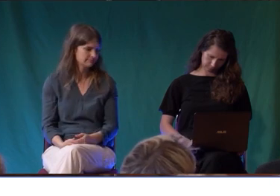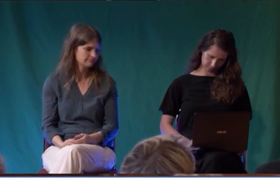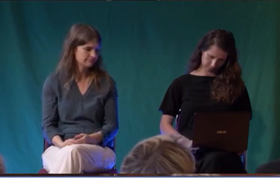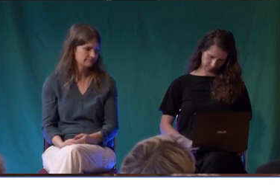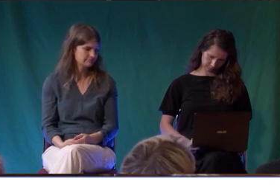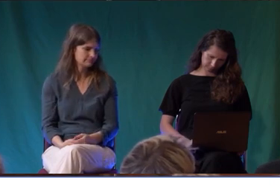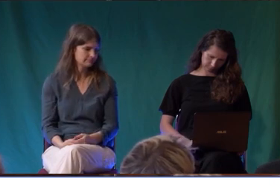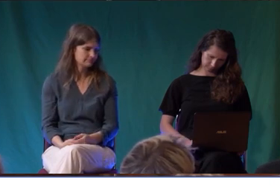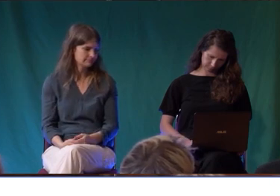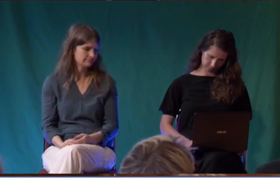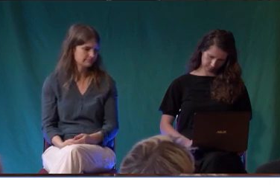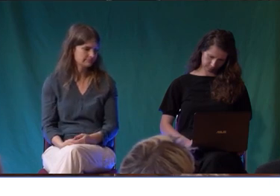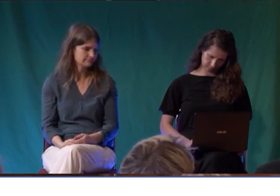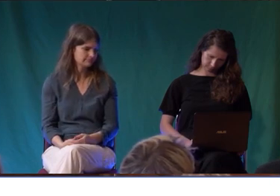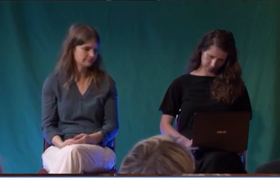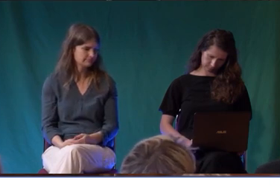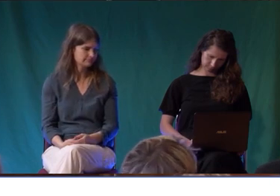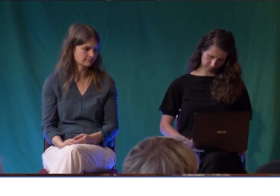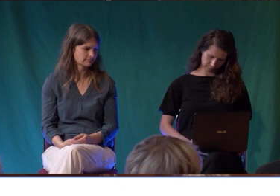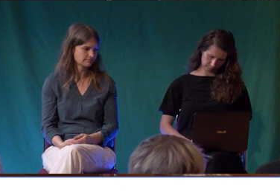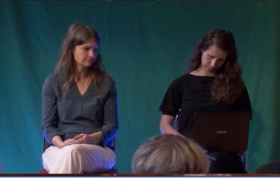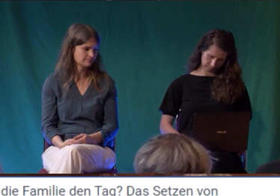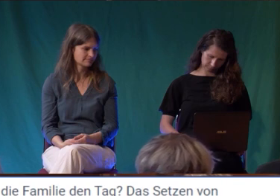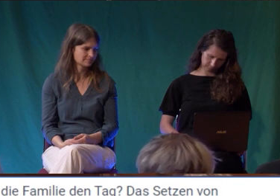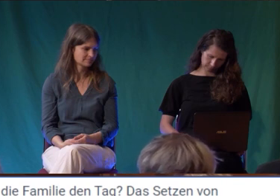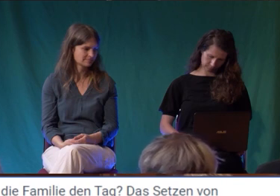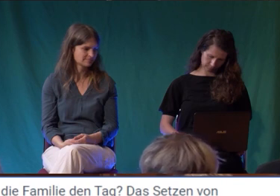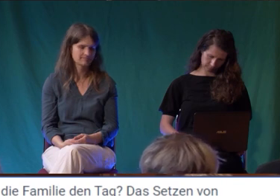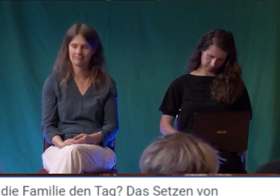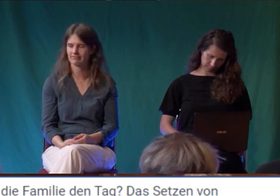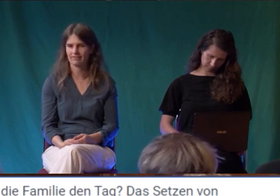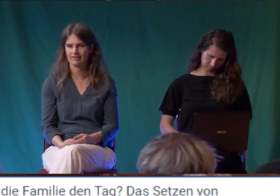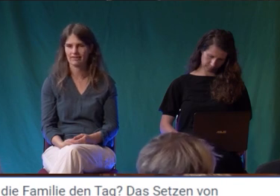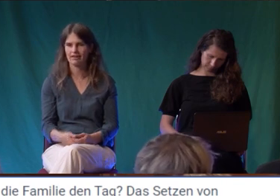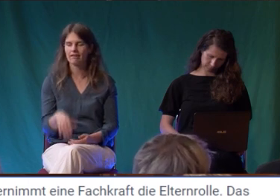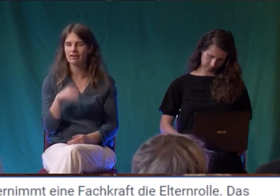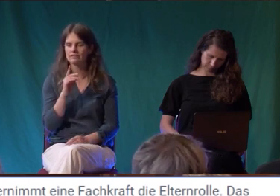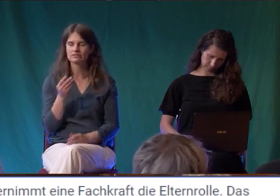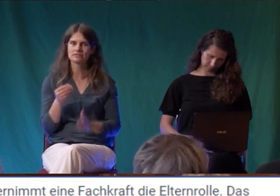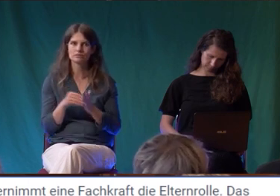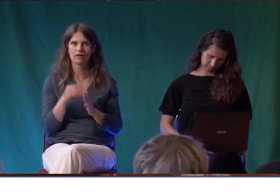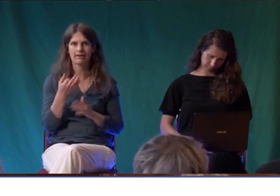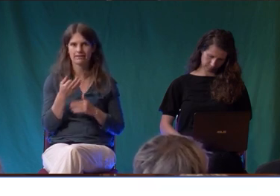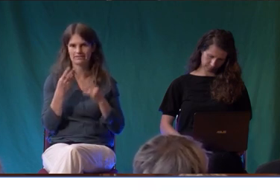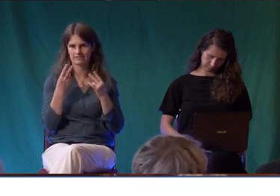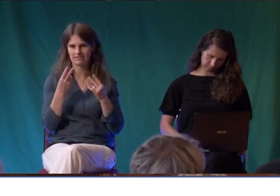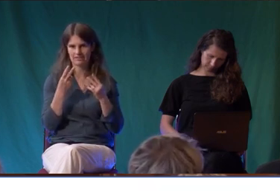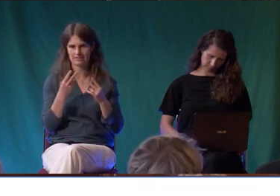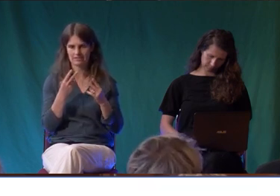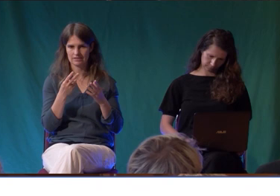genau ein wichtiger Aspekt kommt den Fachkräften auch im Hinblick auf